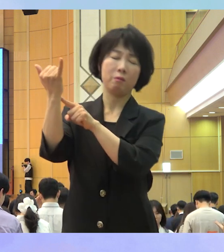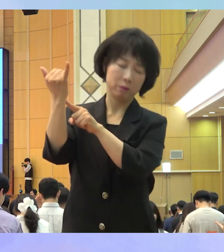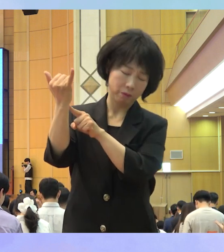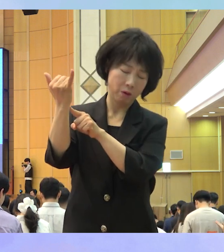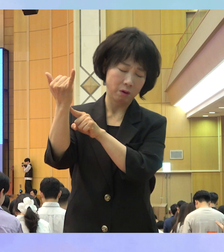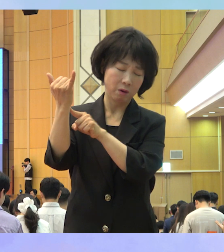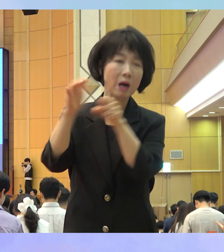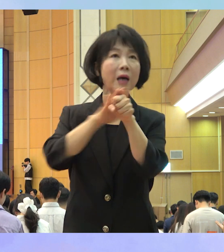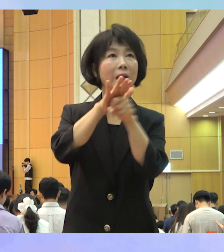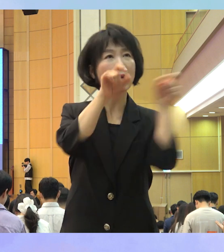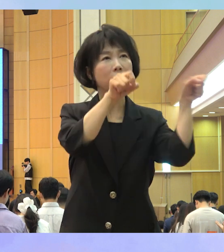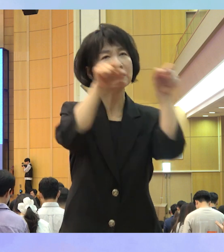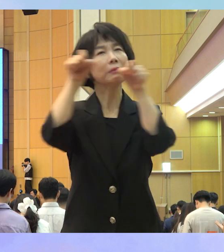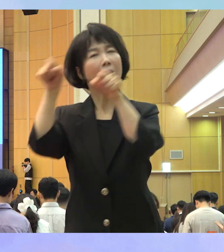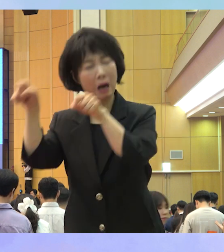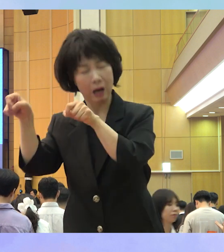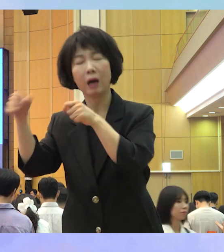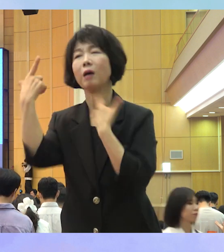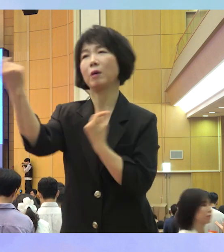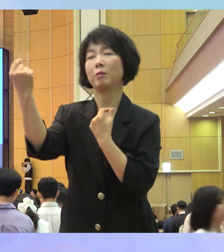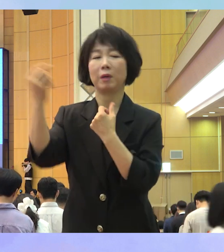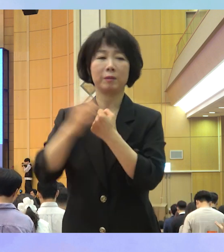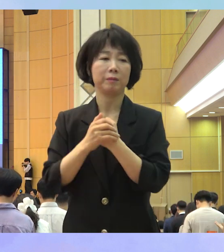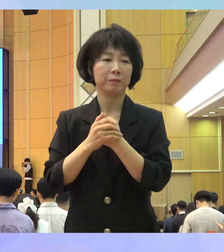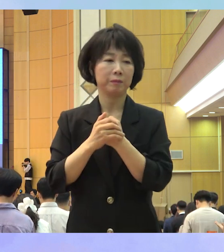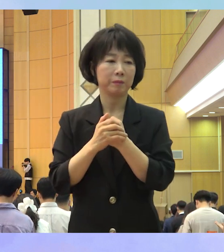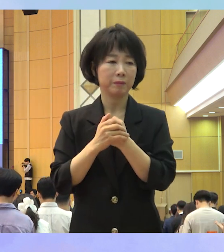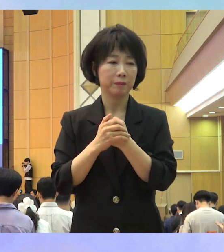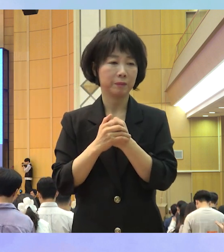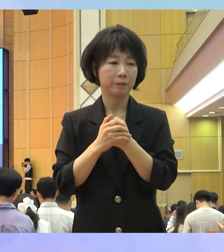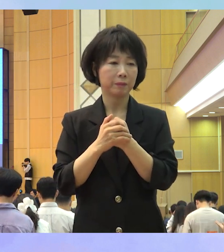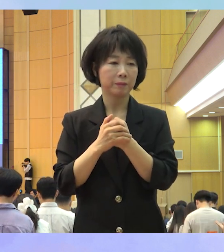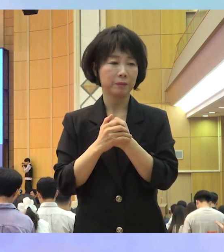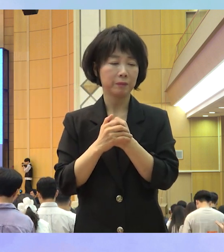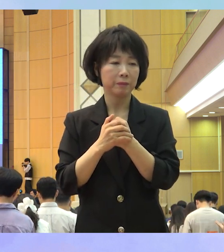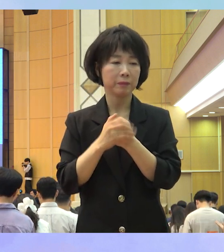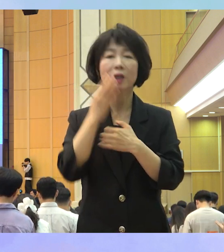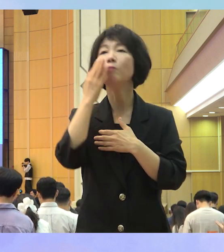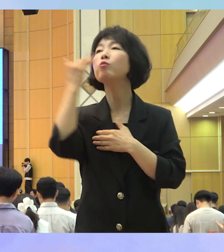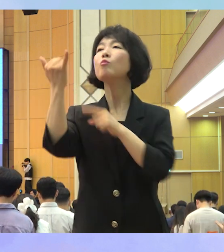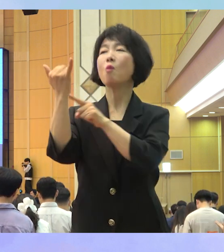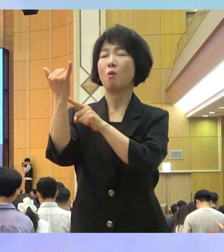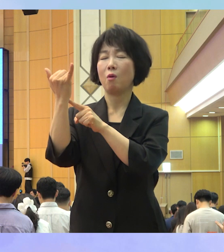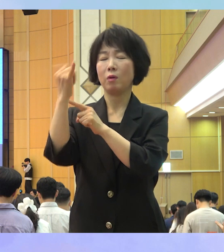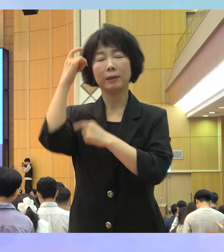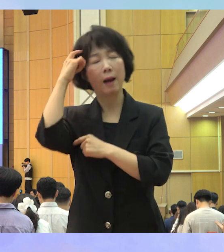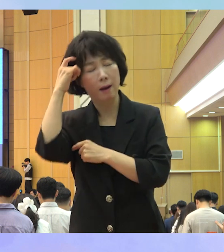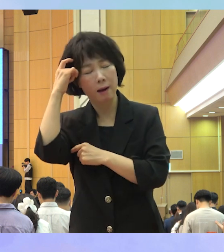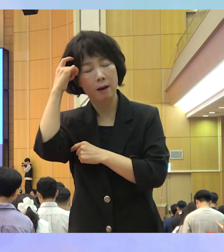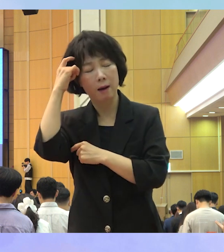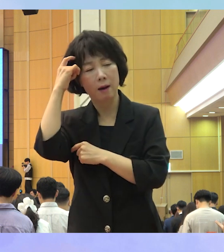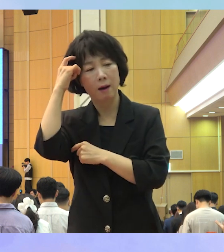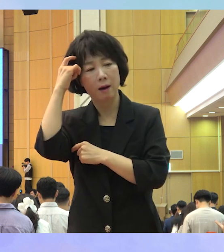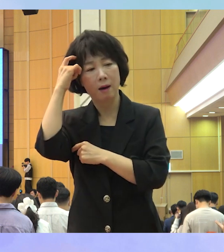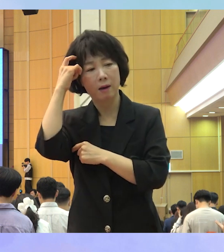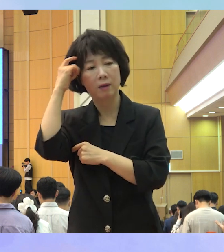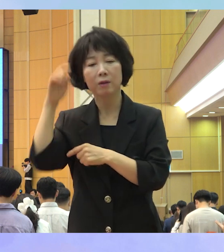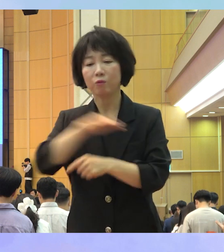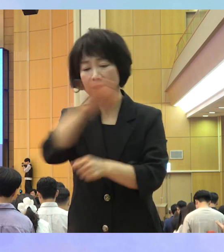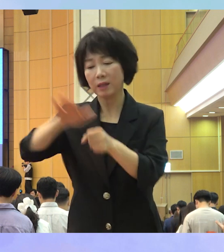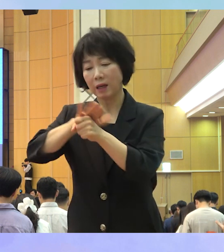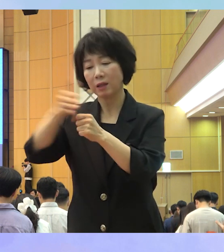사랑처럼 하나님의 사랑과도 거의 맞먹는 부모님이 우리를 사랑하신